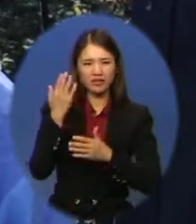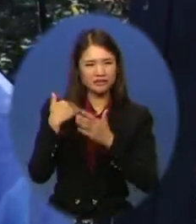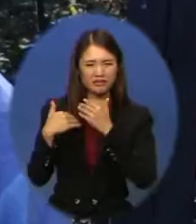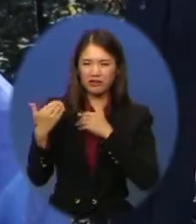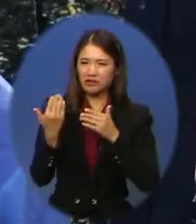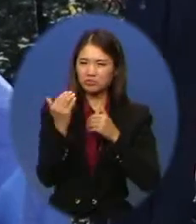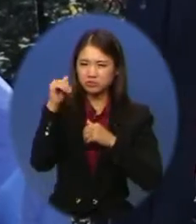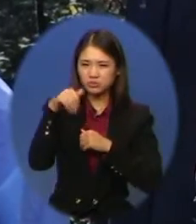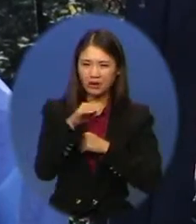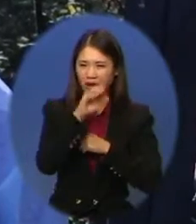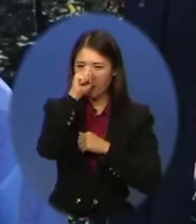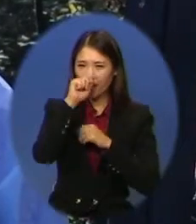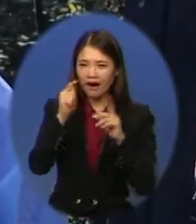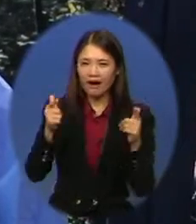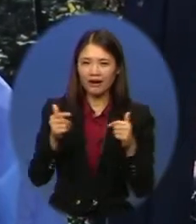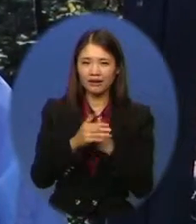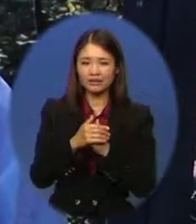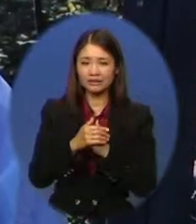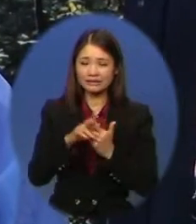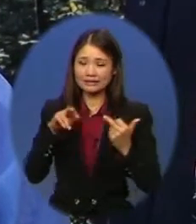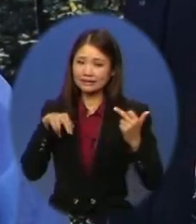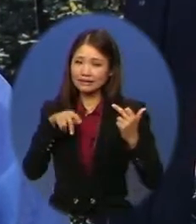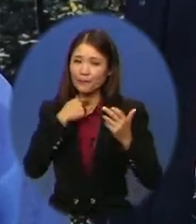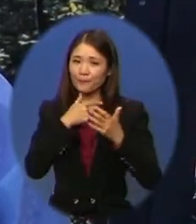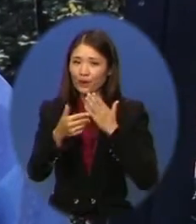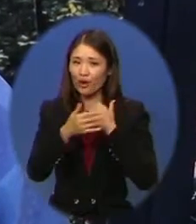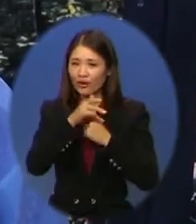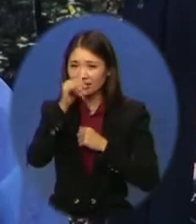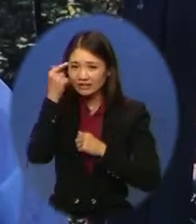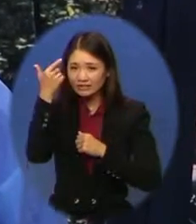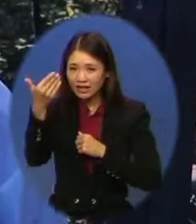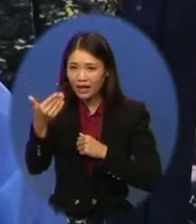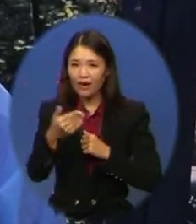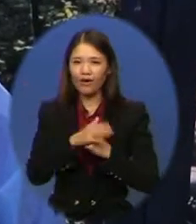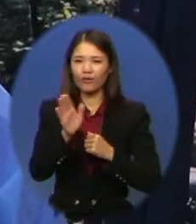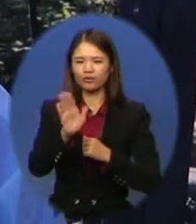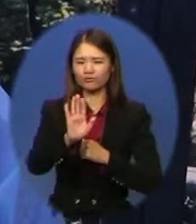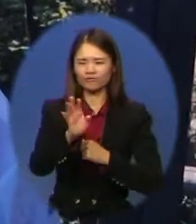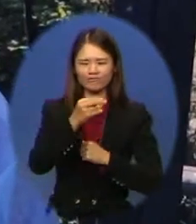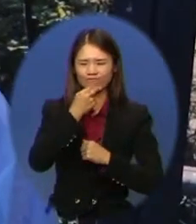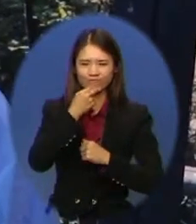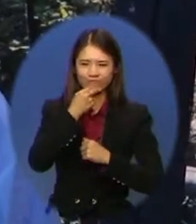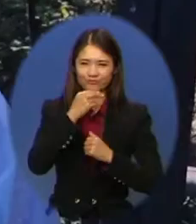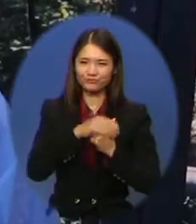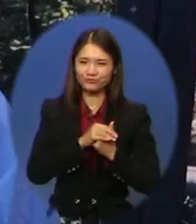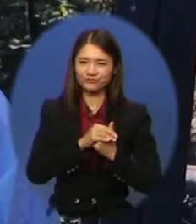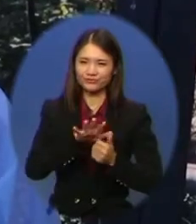좋았는데. 등산은 좀 해보신 적이 없어요.